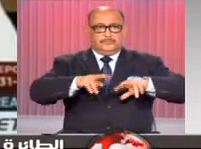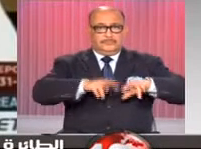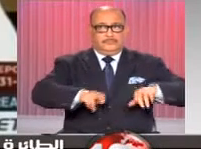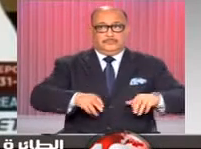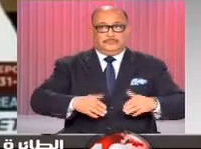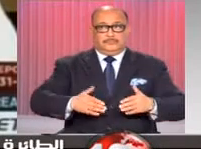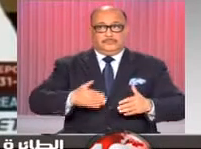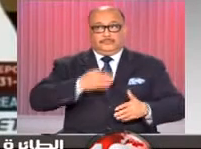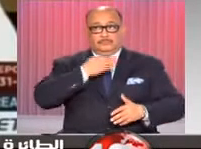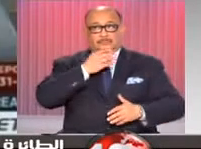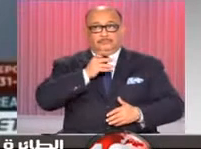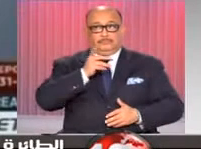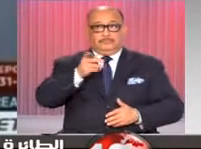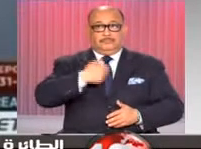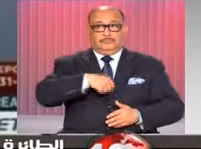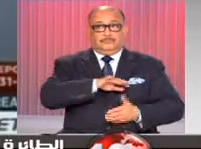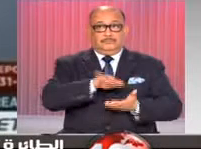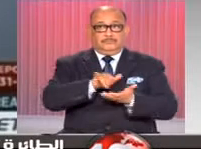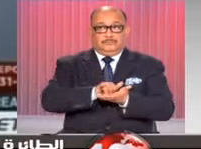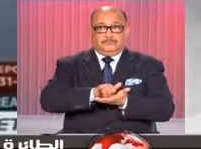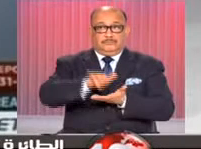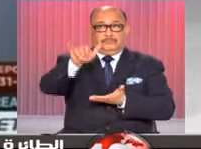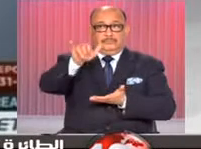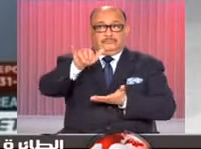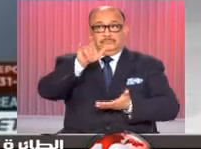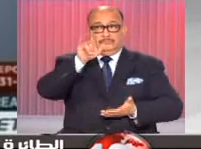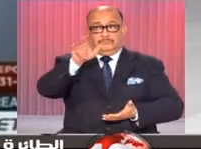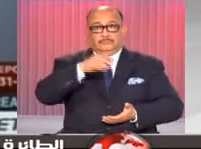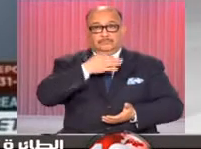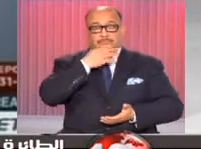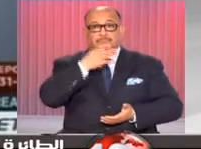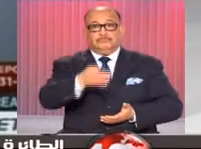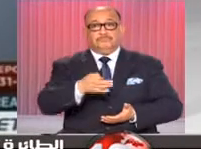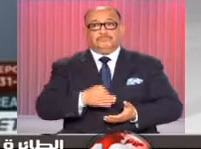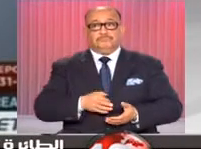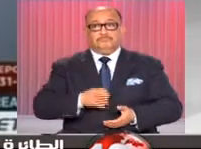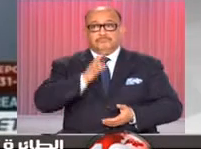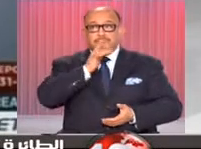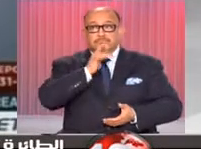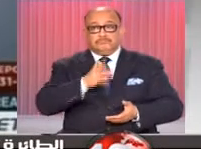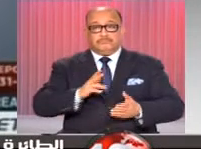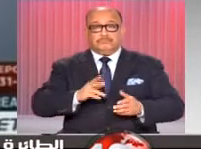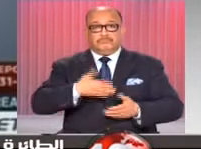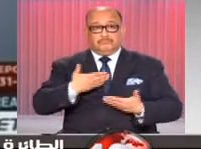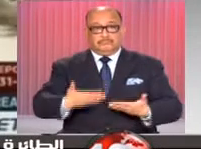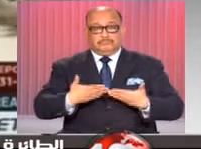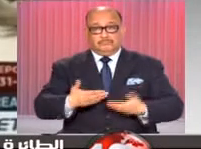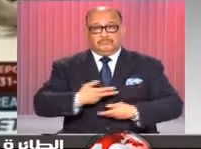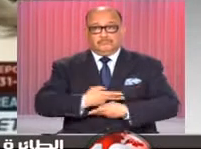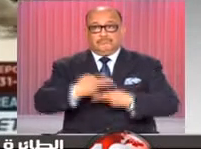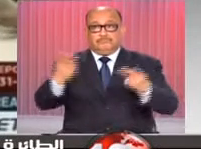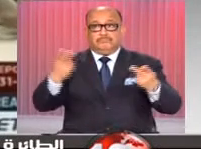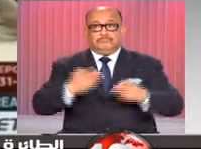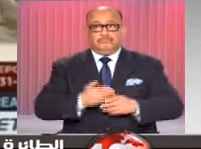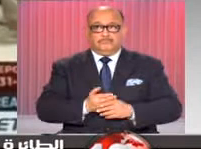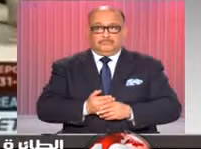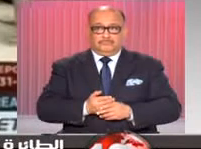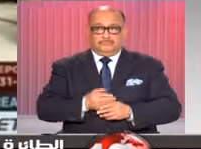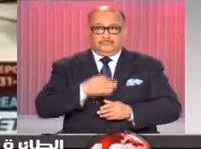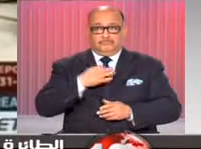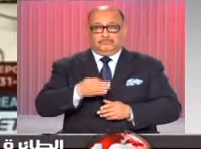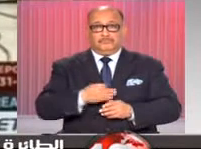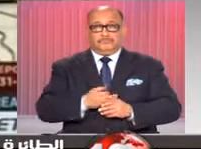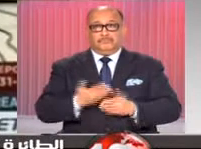مراجعة إجراءاتها الخاصة بالسلامة، فيما قالت مديرية الطيران إنها تنتظر تحديد مكان حطام الطائرة لتشرع